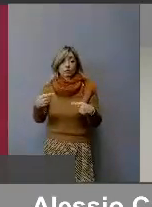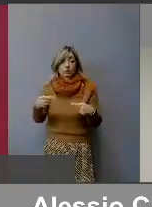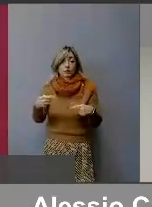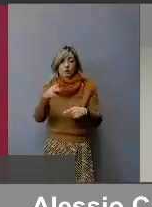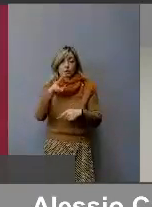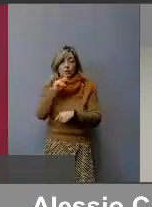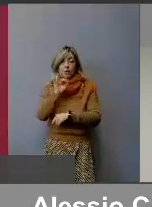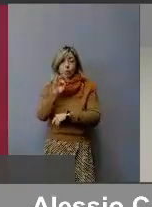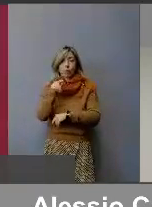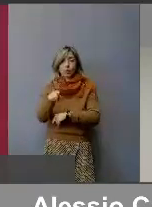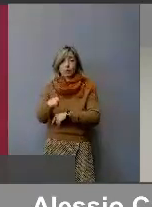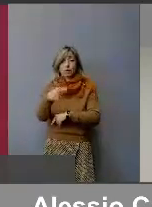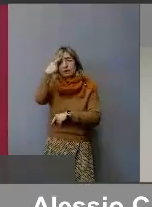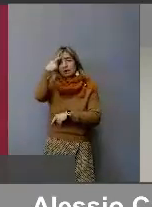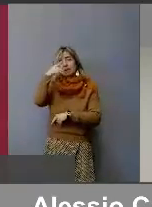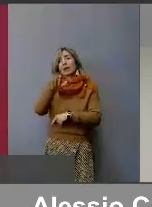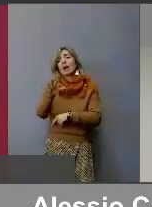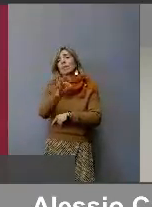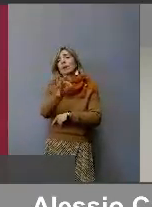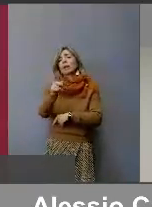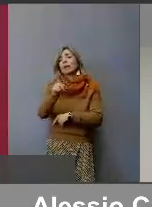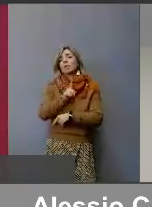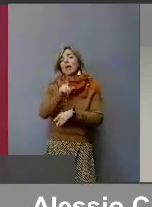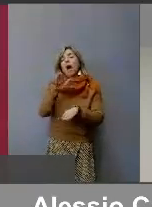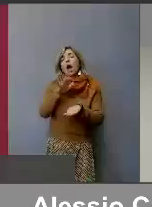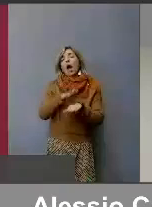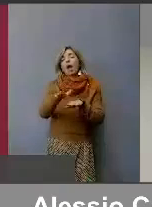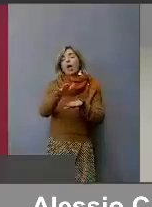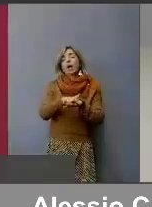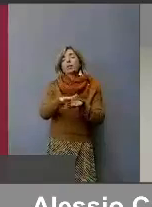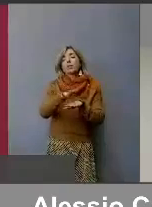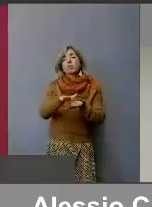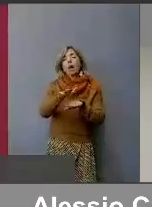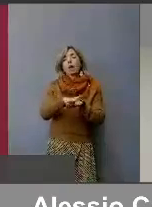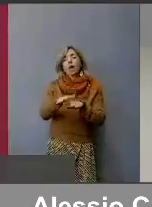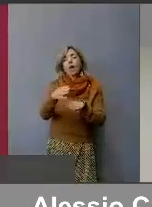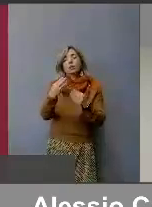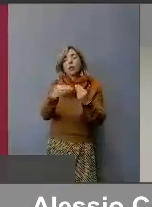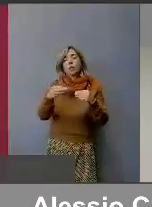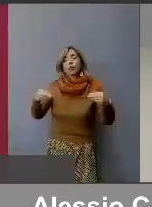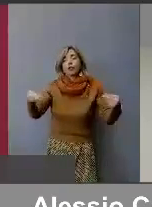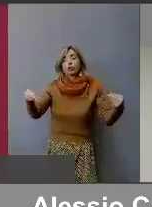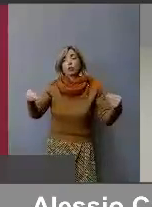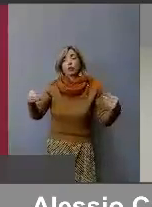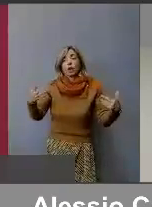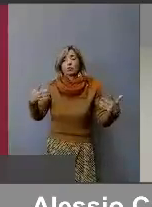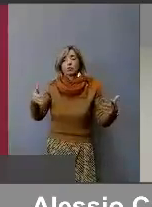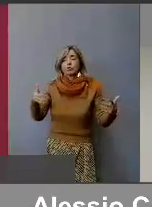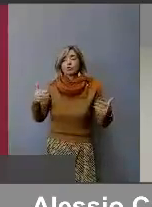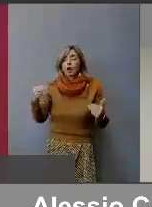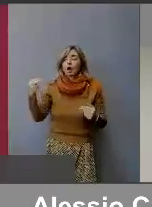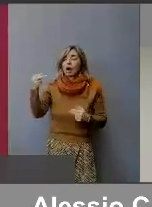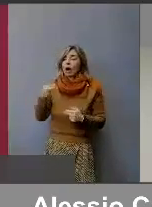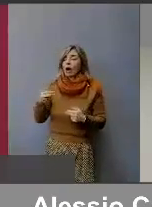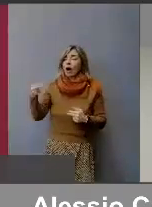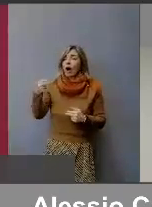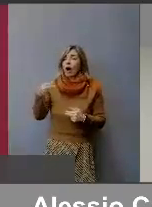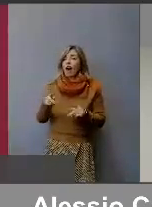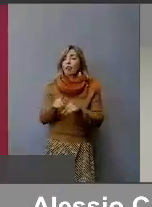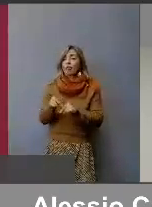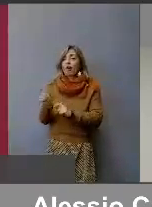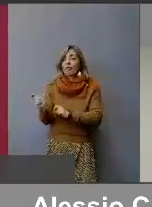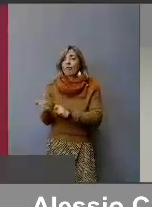professionale ci sono oltre 20 anni di vigili del fuoco la società se ogni volta che sono intervenuti vigili del fuoco e sono chiesto